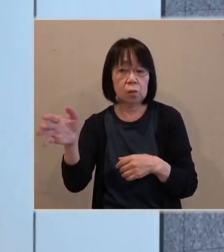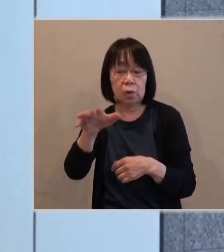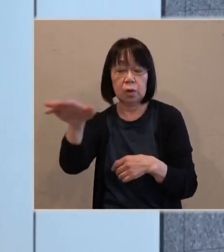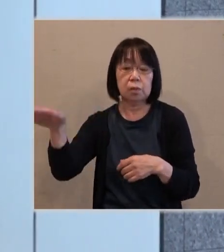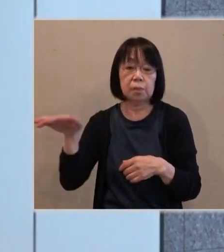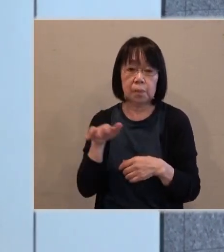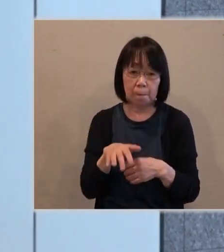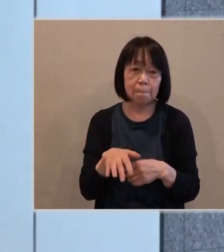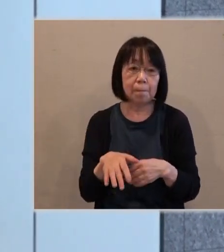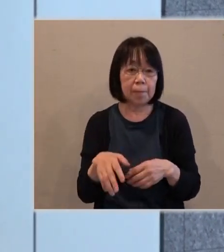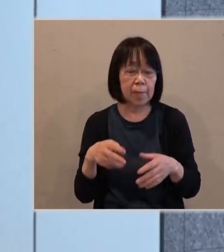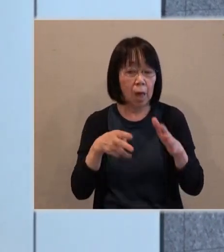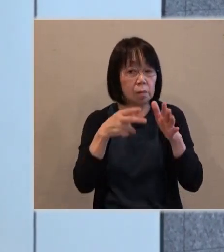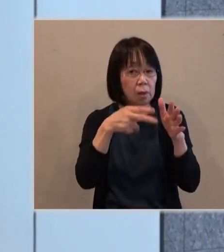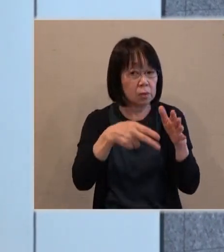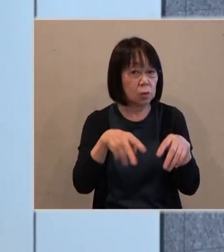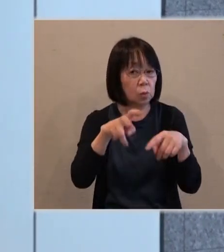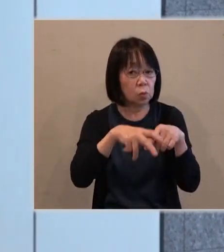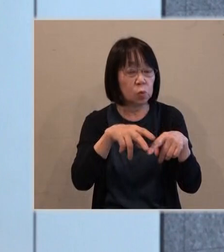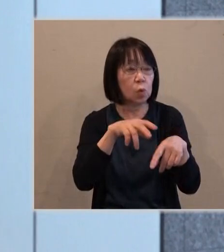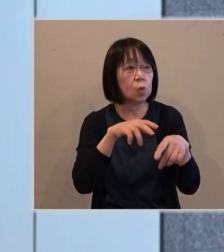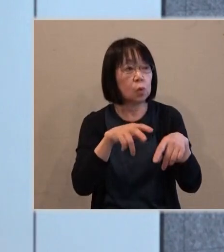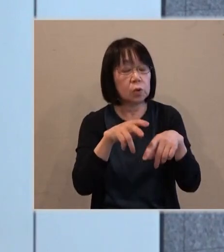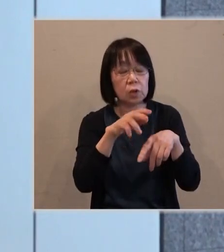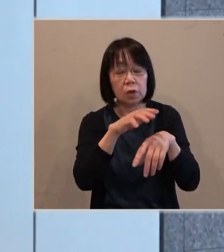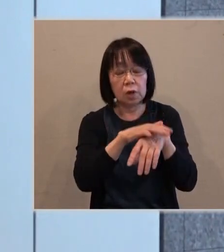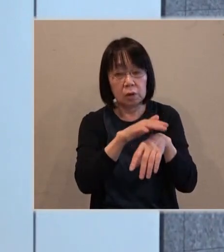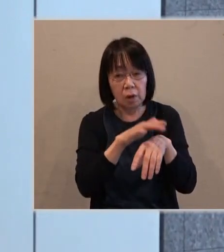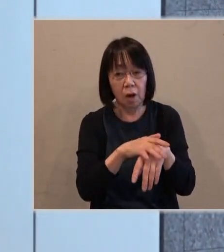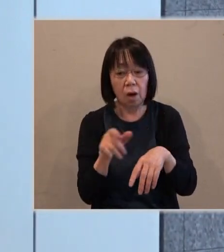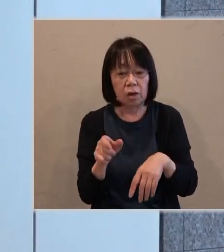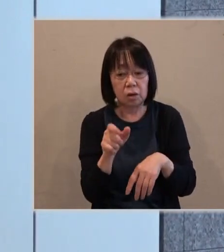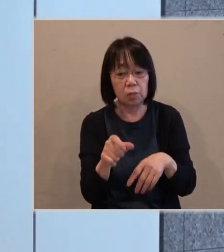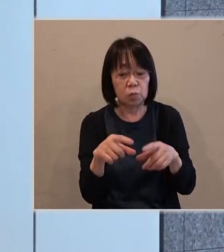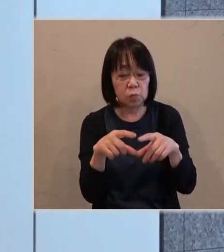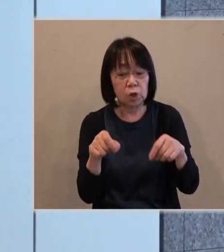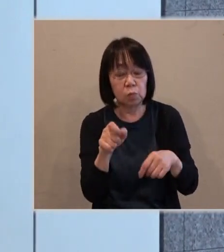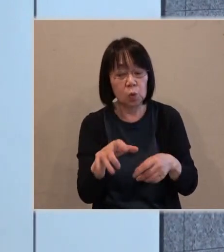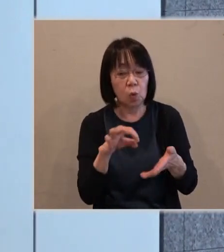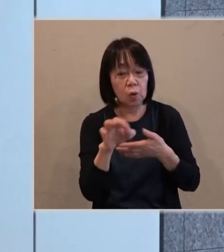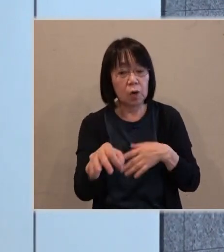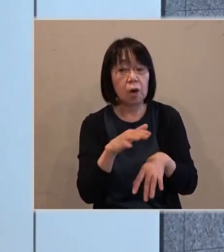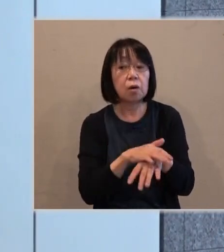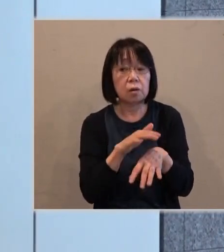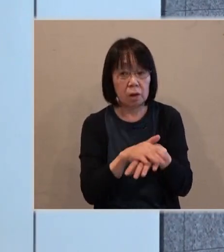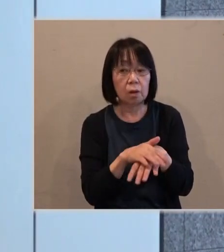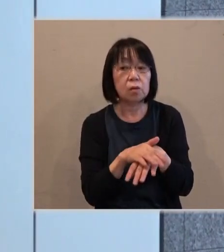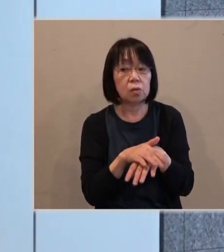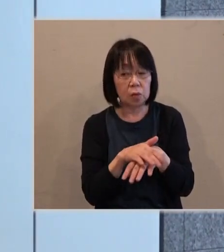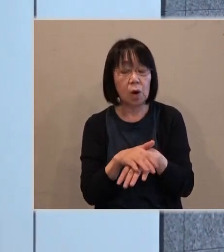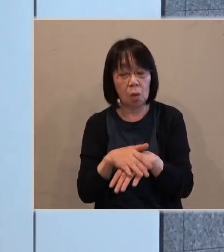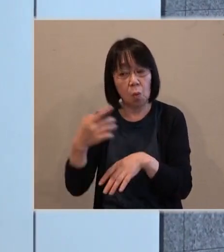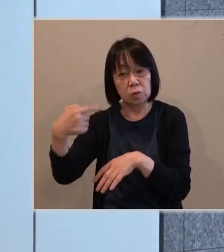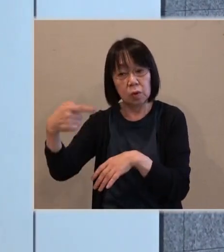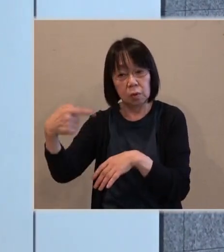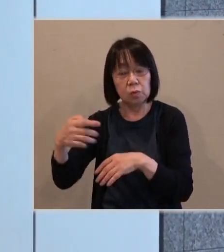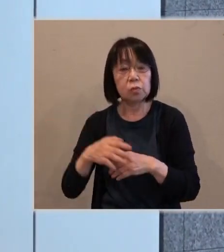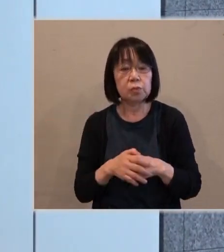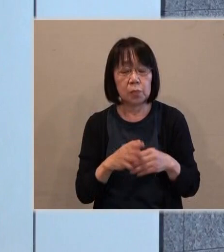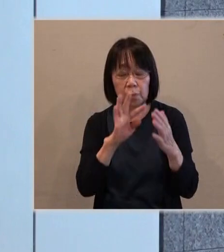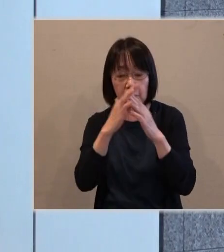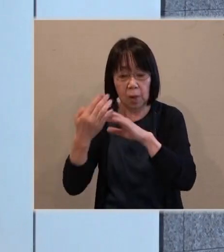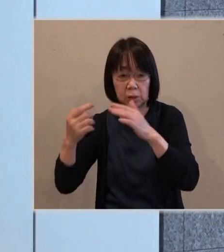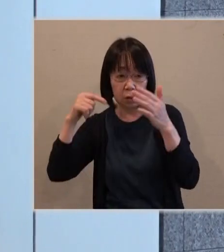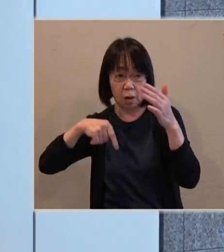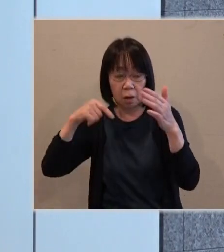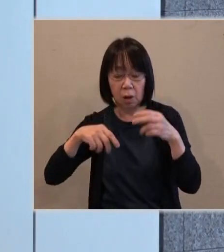ティアだったんですけども、そうやってあの街中でボランティアをやるっていうのはすごく意味があるかなっていうふうに思っていて、よくそのパラスポーツとか大